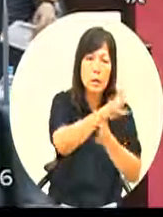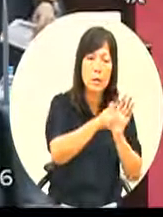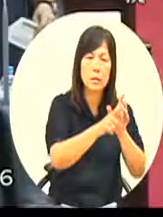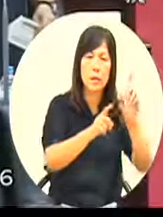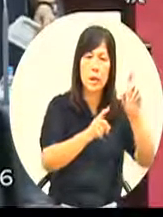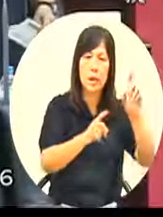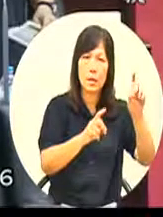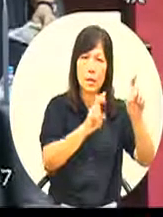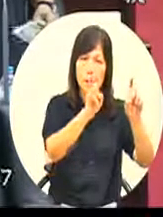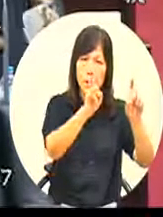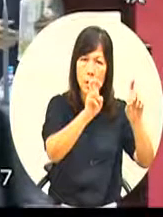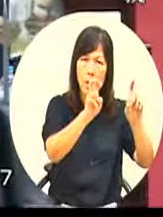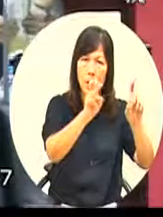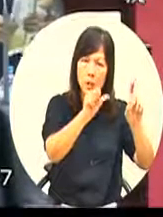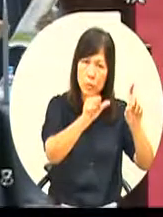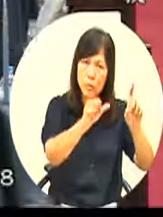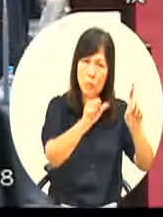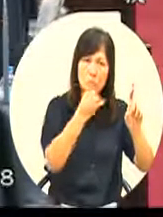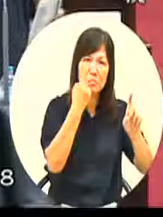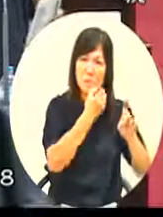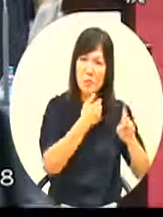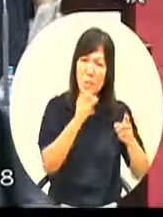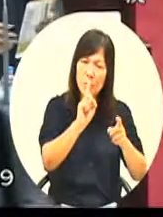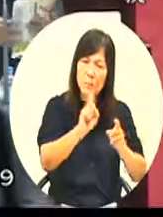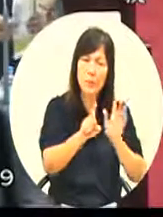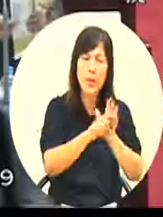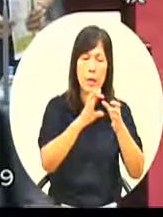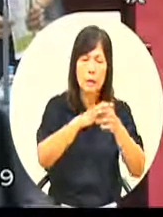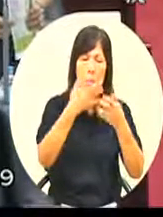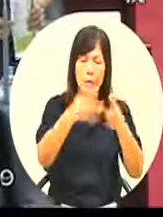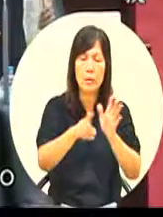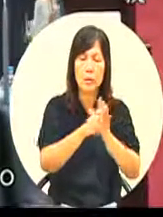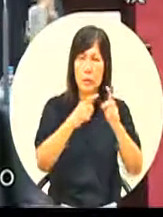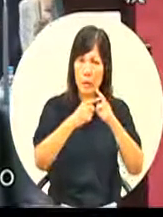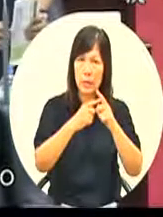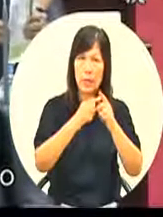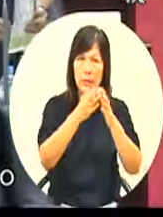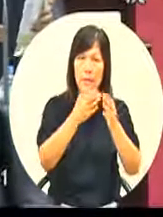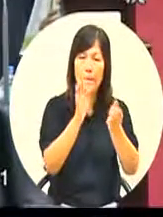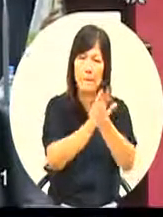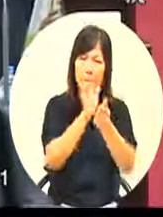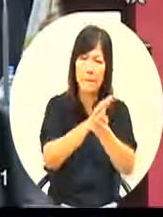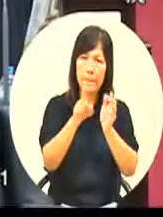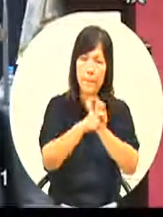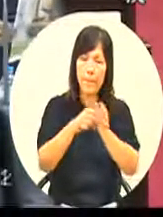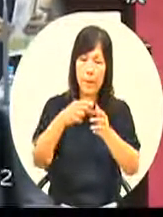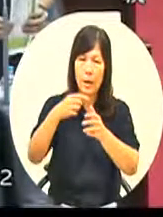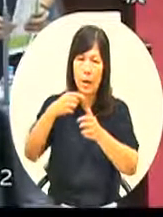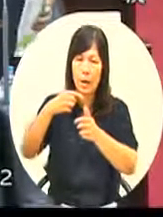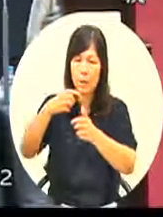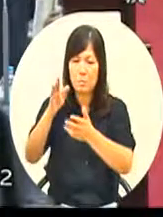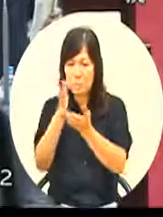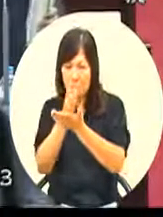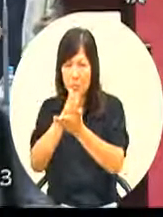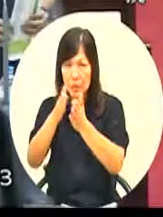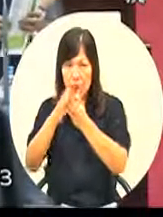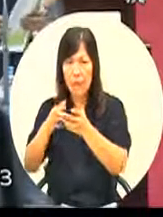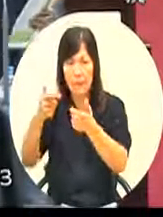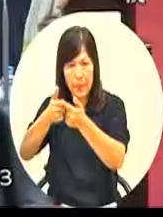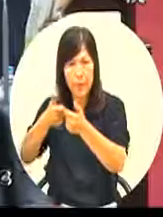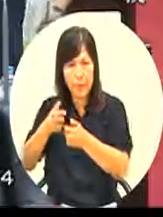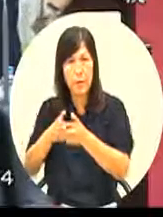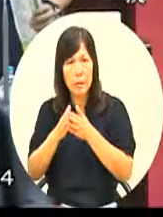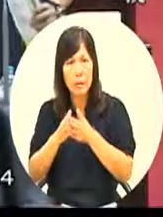1:20，可能到25，为什么？其实有很多的人力，他必须要应付局里的一些评鉴，那包含